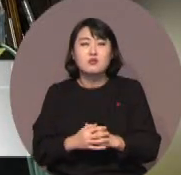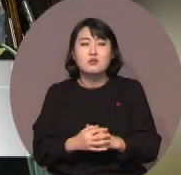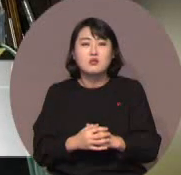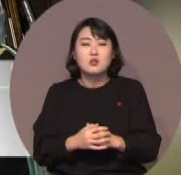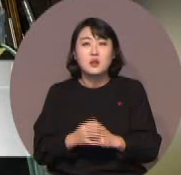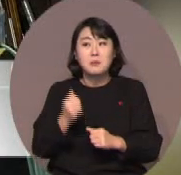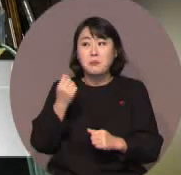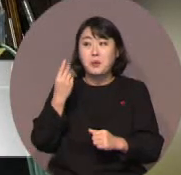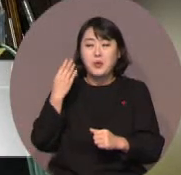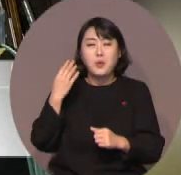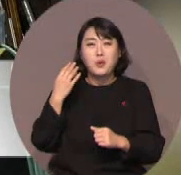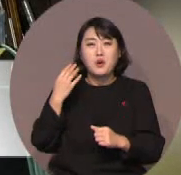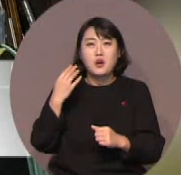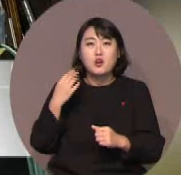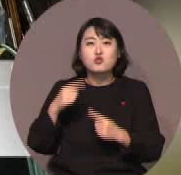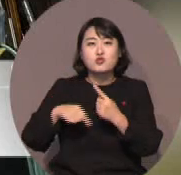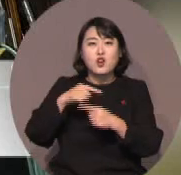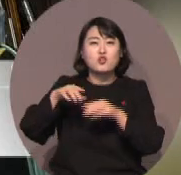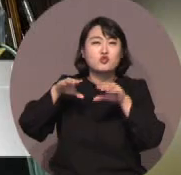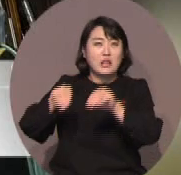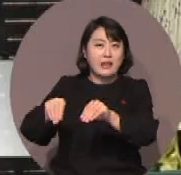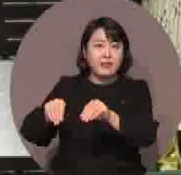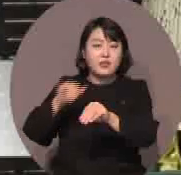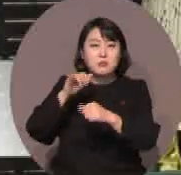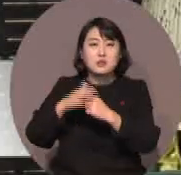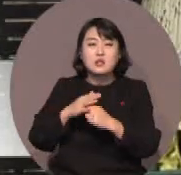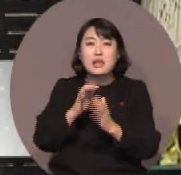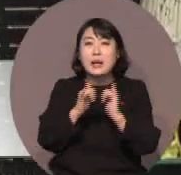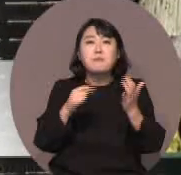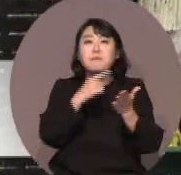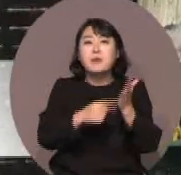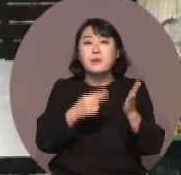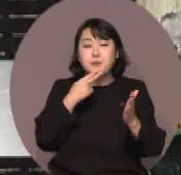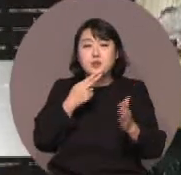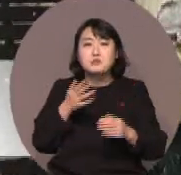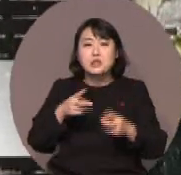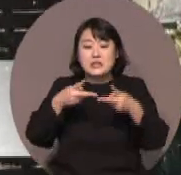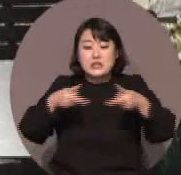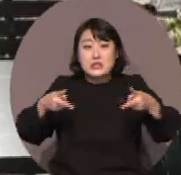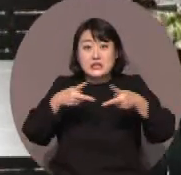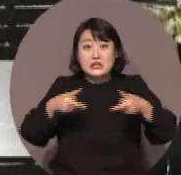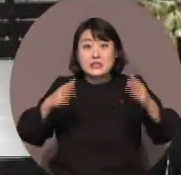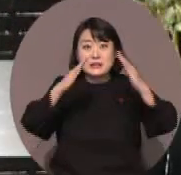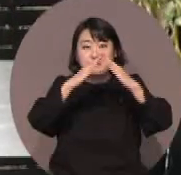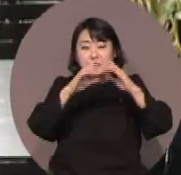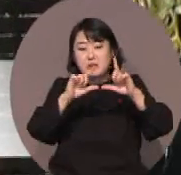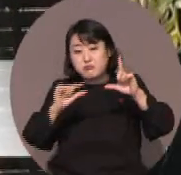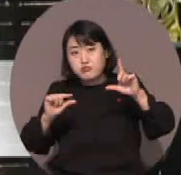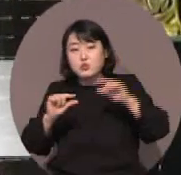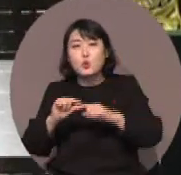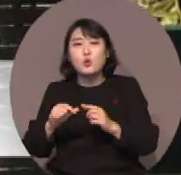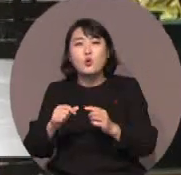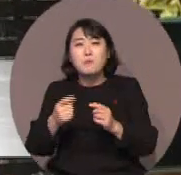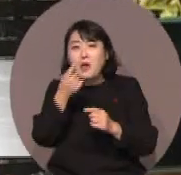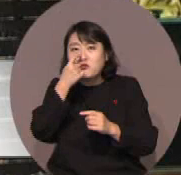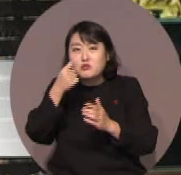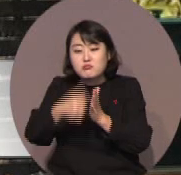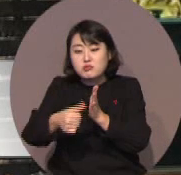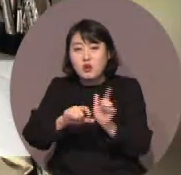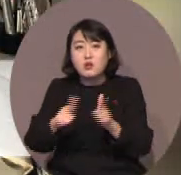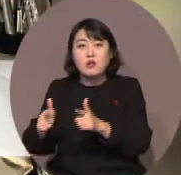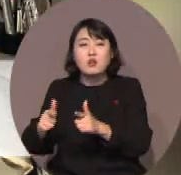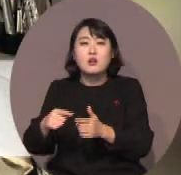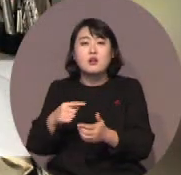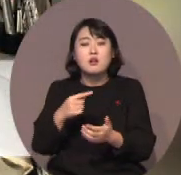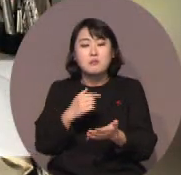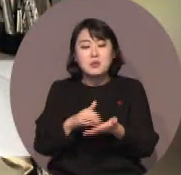몇 달간 운영이 중단된 상태라 인명피해는 없었지만 불은 2층짜리 어린이집 일부와 교구를 태워 소방서